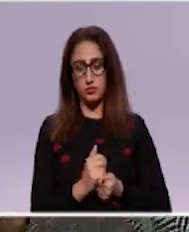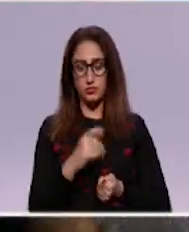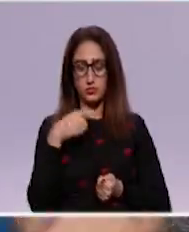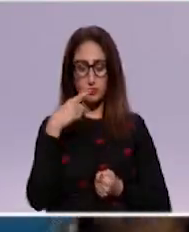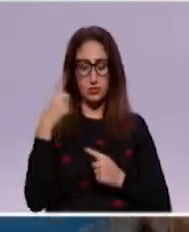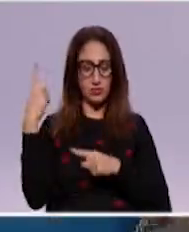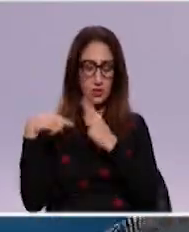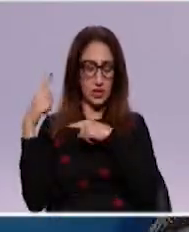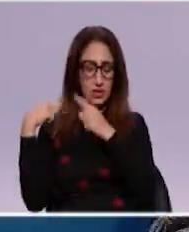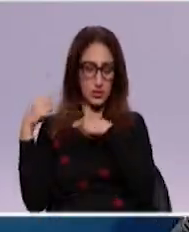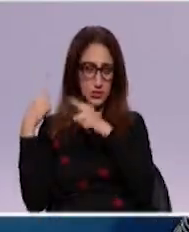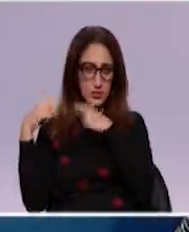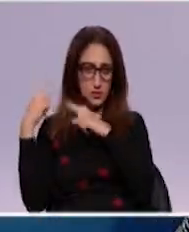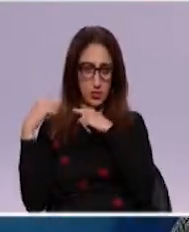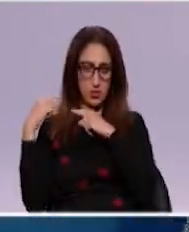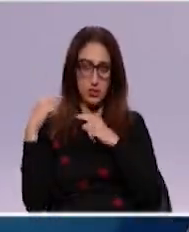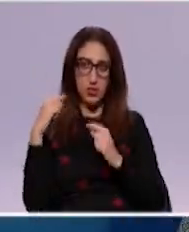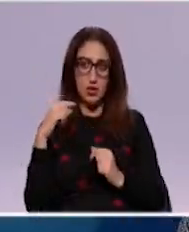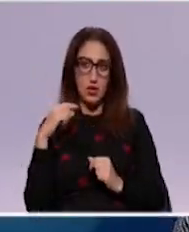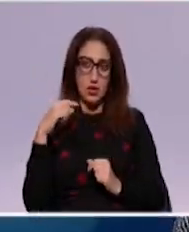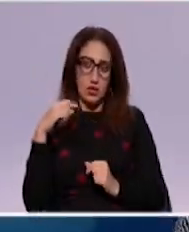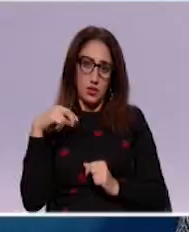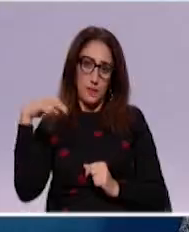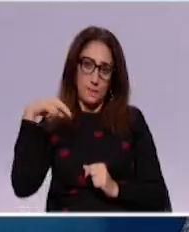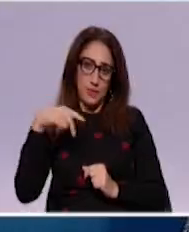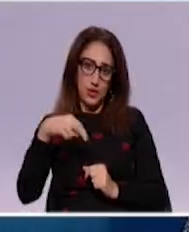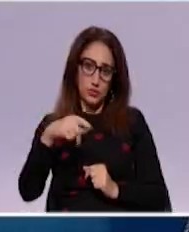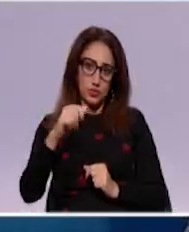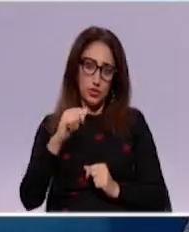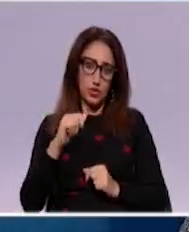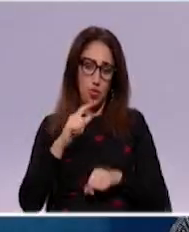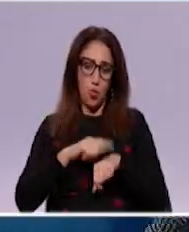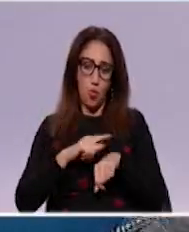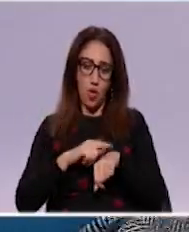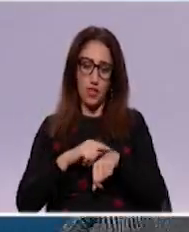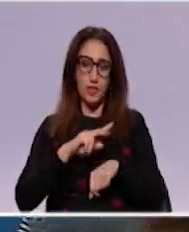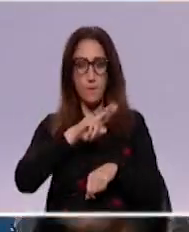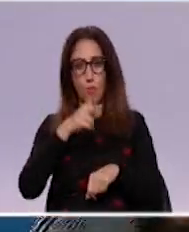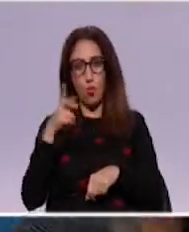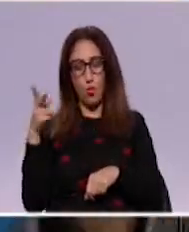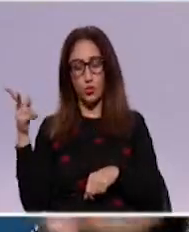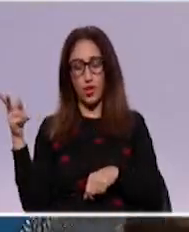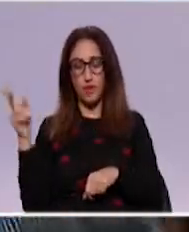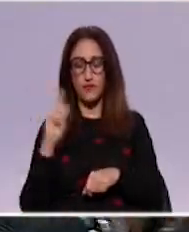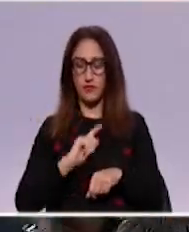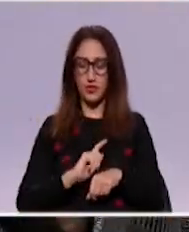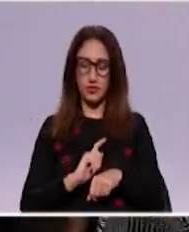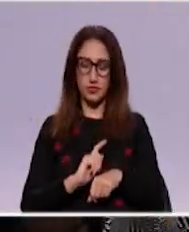الزمن لما بيمشي انتقال الزمن ده بيسبب انتقال في كل حاجة، كل حاجة